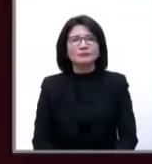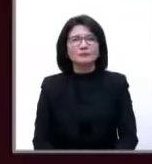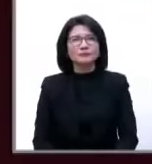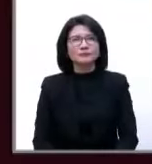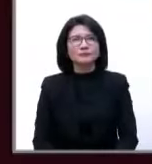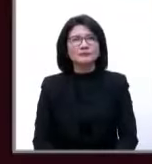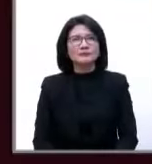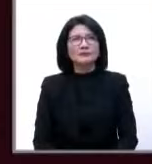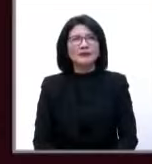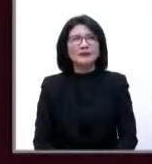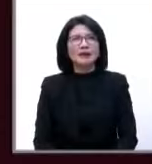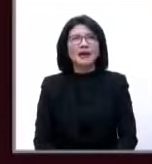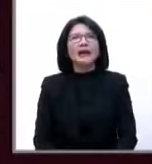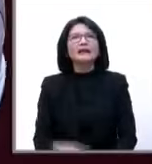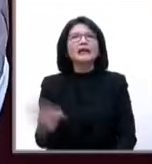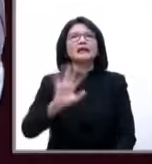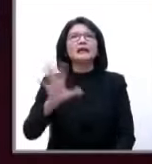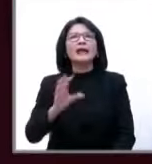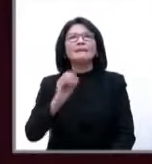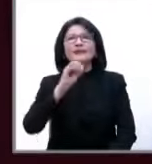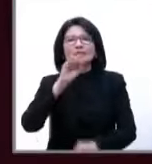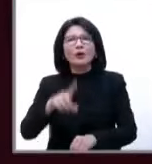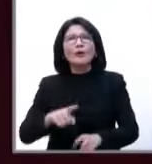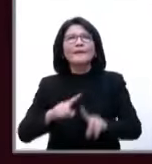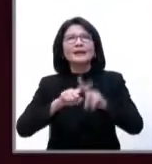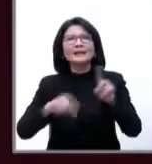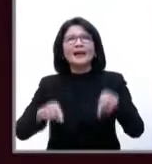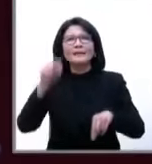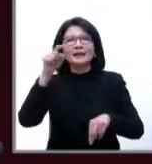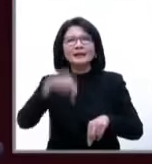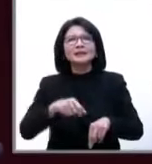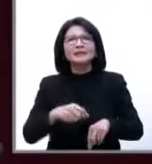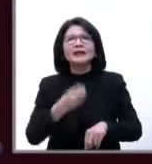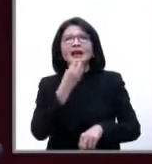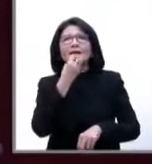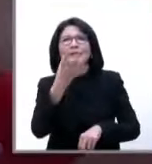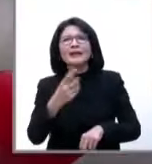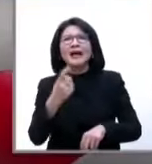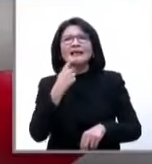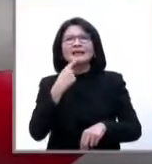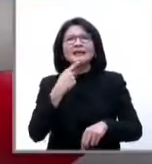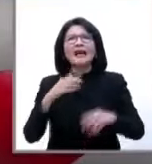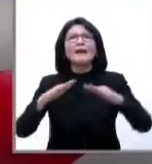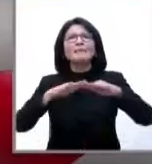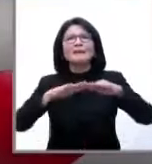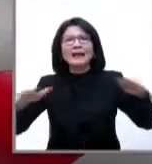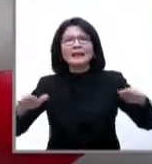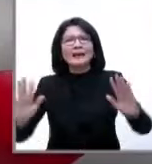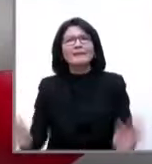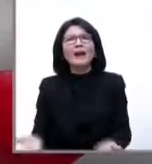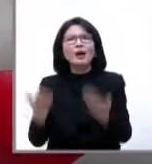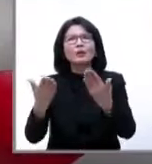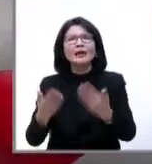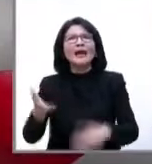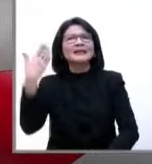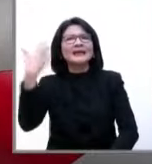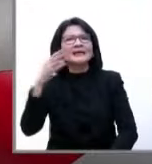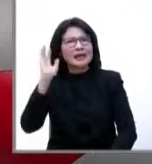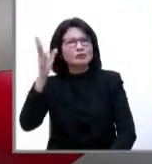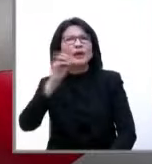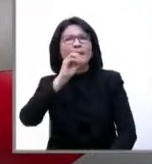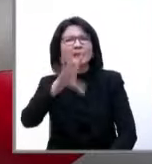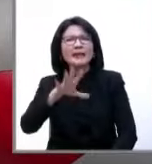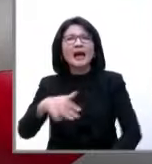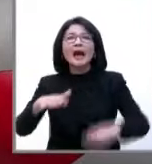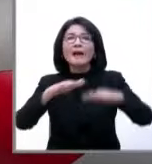loh katanya tidak menjawab pertanyaan tapi Gus Muhaimin malah ngomongin pemerataan pembangunan itu kan tadi yang saya omongin Gus pemerataan pembangunan